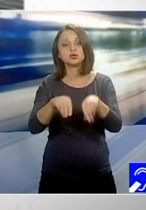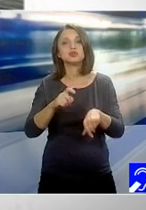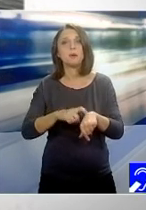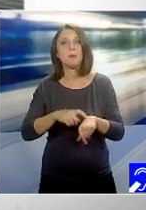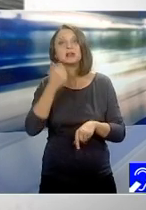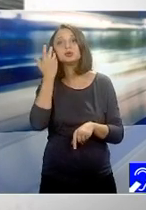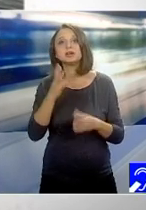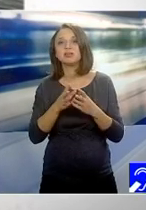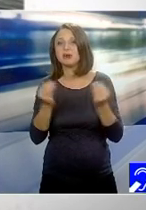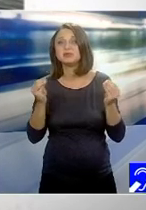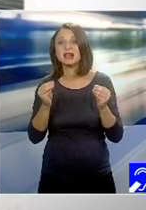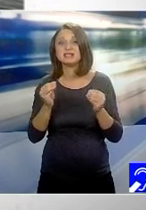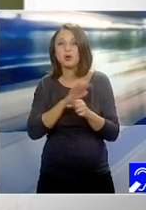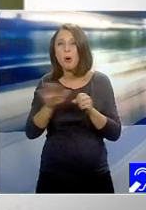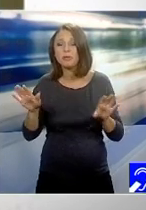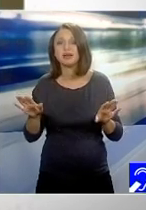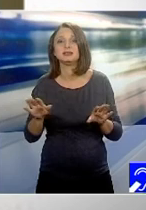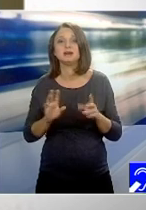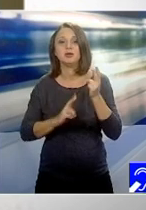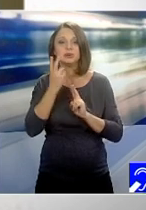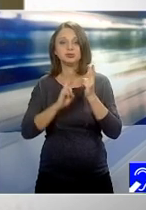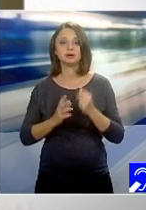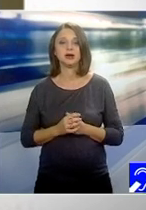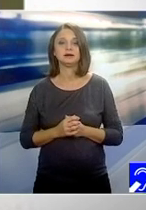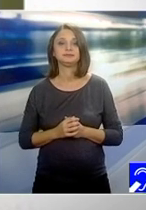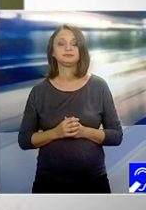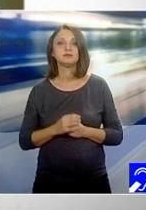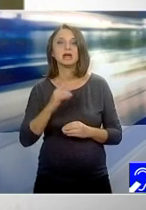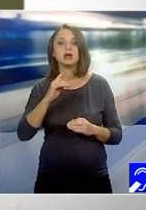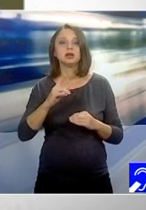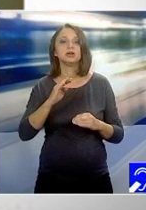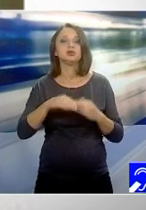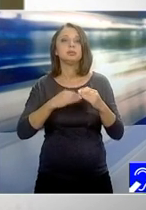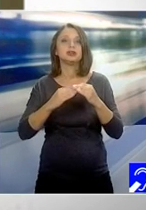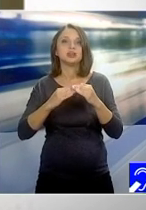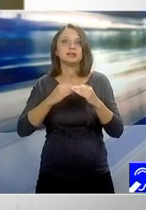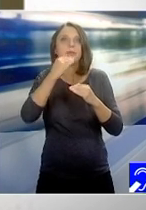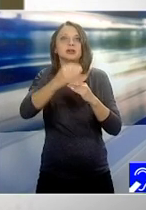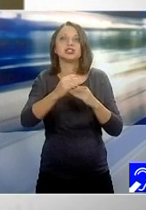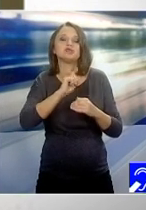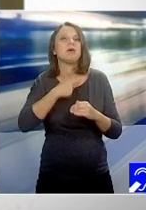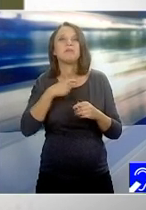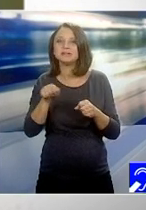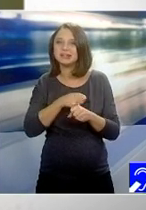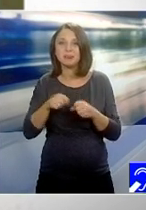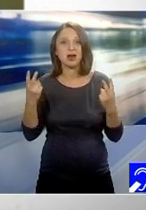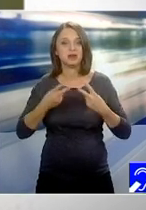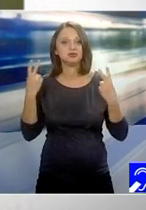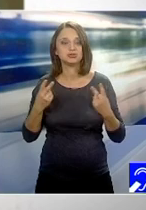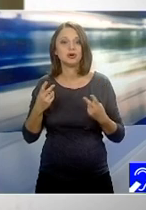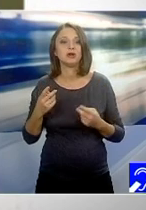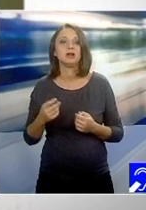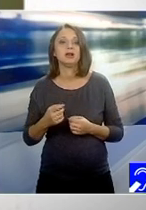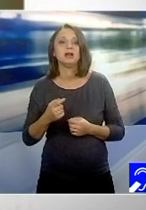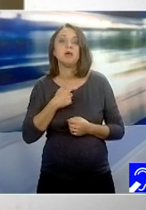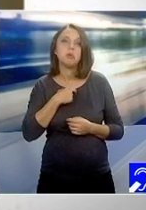mai repari, mai recuperezi. Pe când în domeniul mediului, dacă ajungi dincolo de anumit prag, este foarte greu să mai repari. Asta e marea problemă. Sunt lucruri care se pot